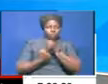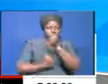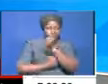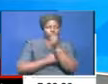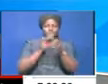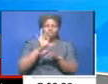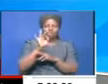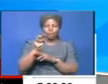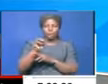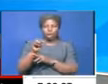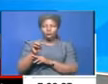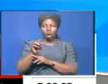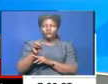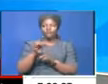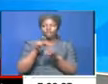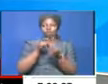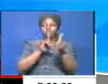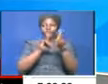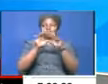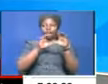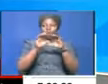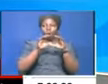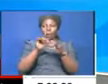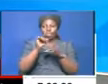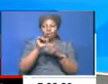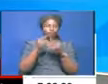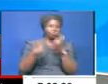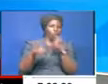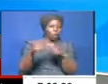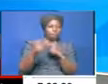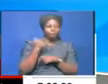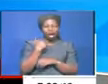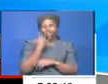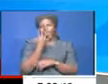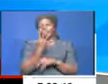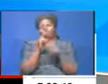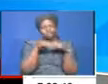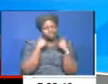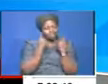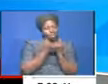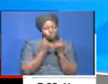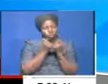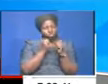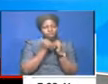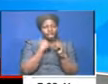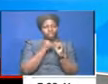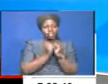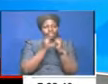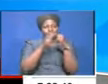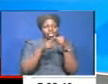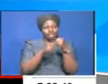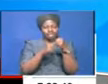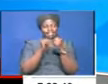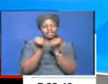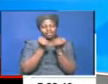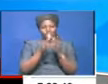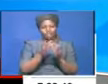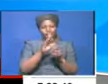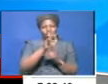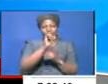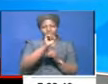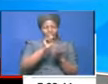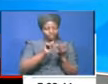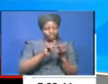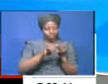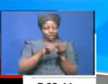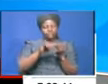ya Safaricom. Mbio hizo zimevutia timu 4 zinazoundwa na madereva 16 wakiwemo Lisa Christopherson na mtangazaji wa shirika